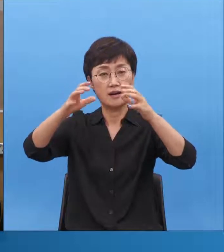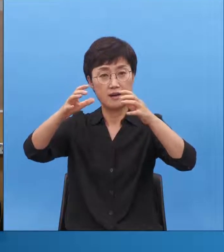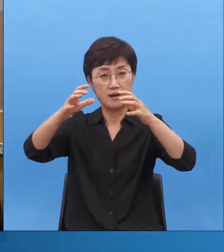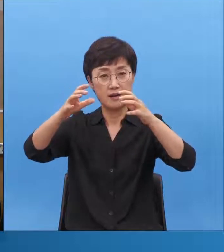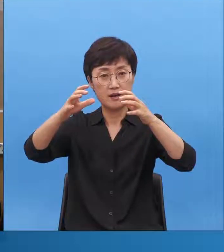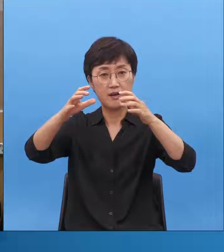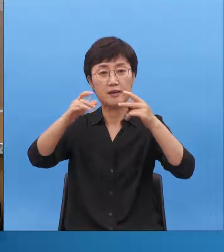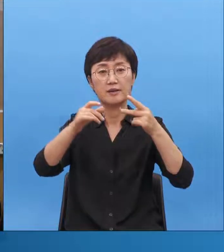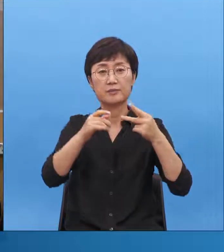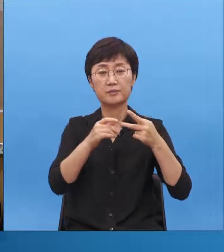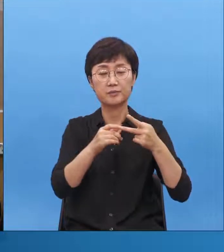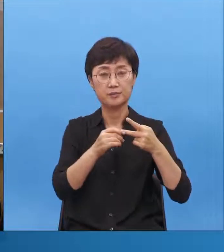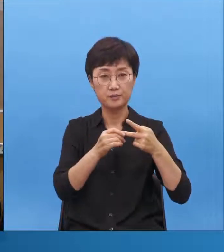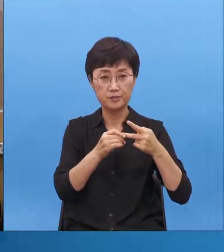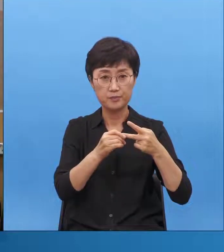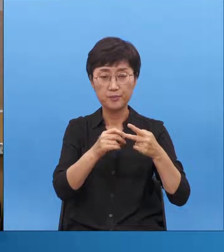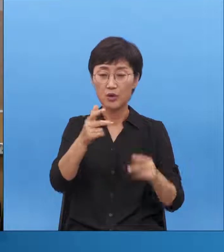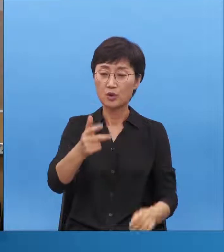하늘나라